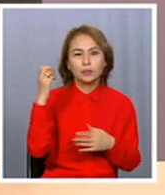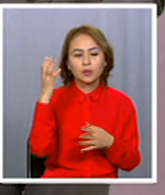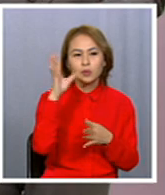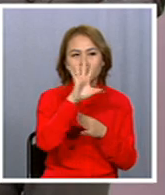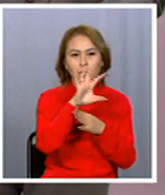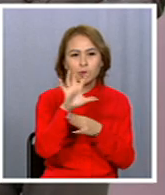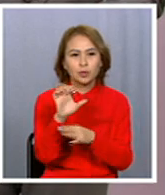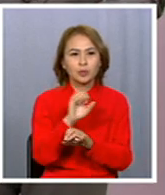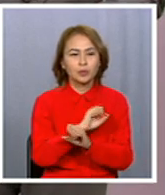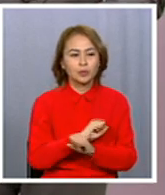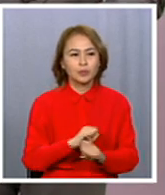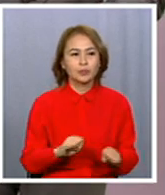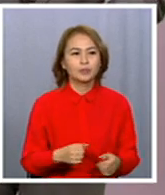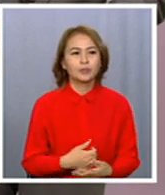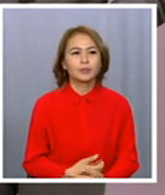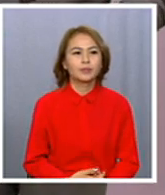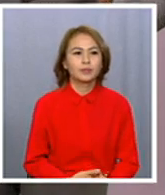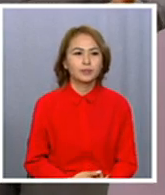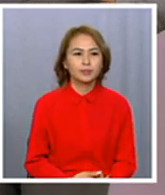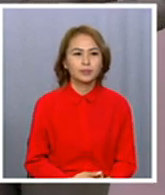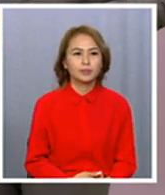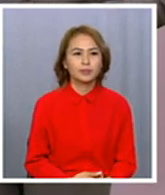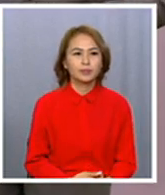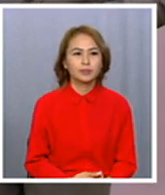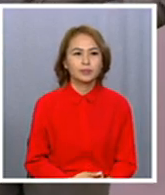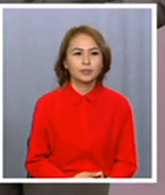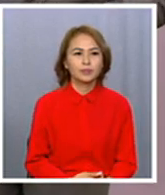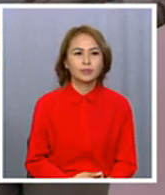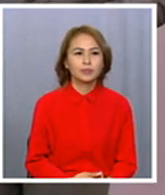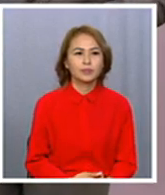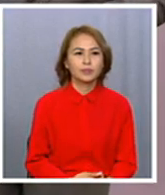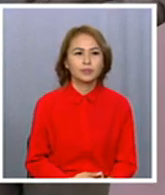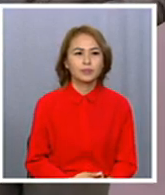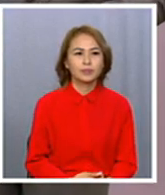болмайды. Балалар, бұл ақиқат пікір ме?